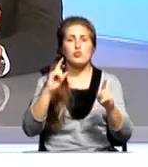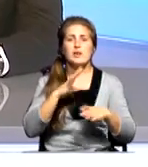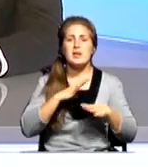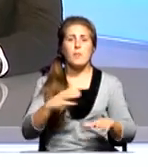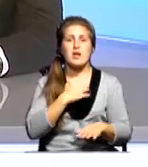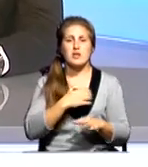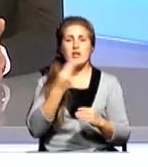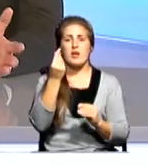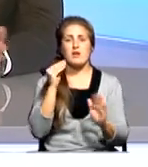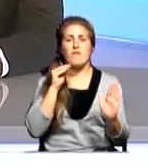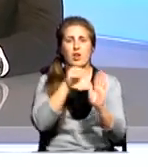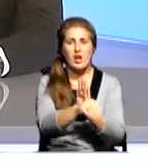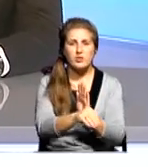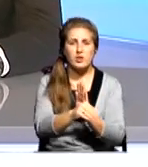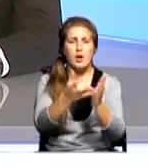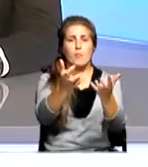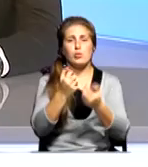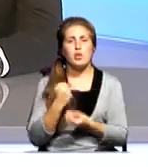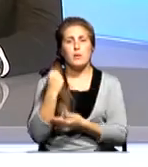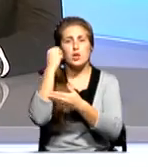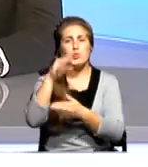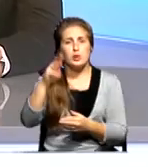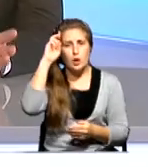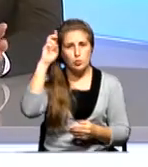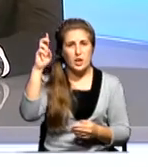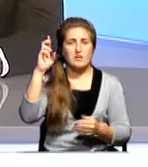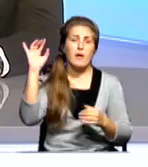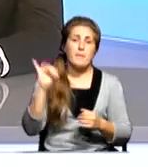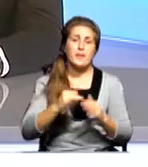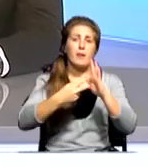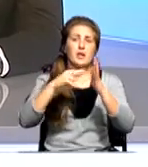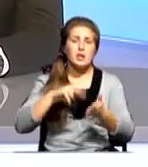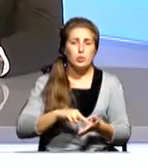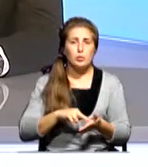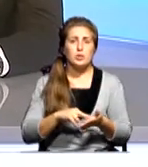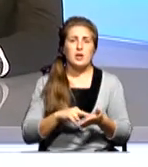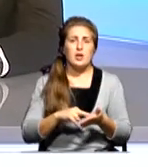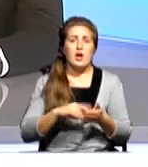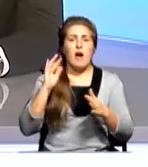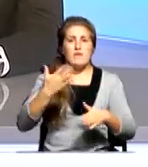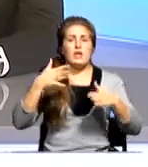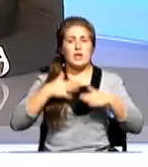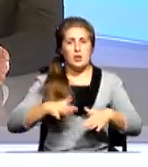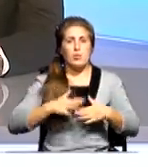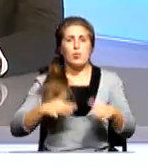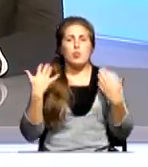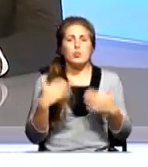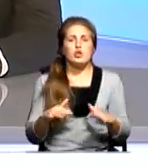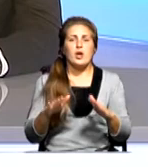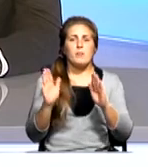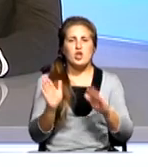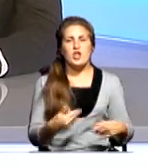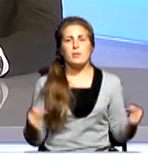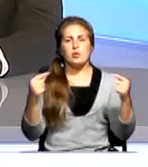вкладывать деньги получать поддержку от государства планируется в крыму уже прошли